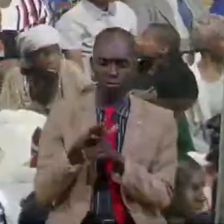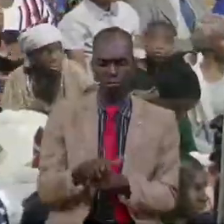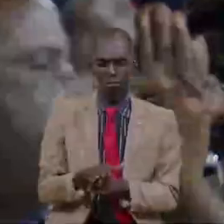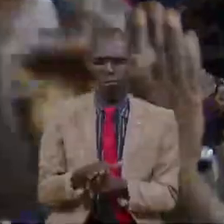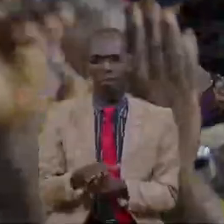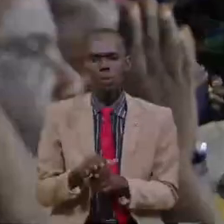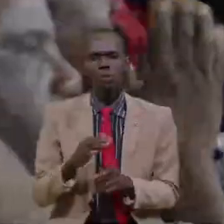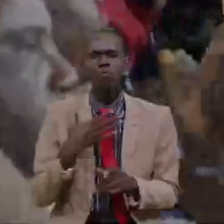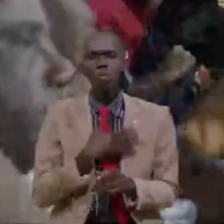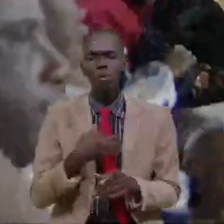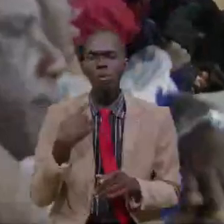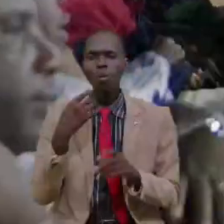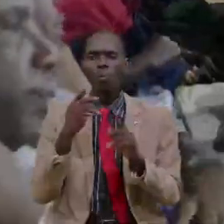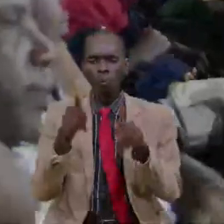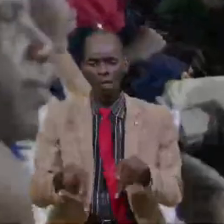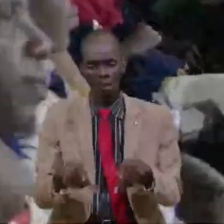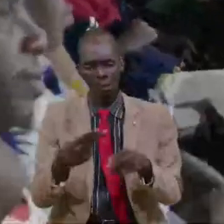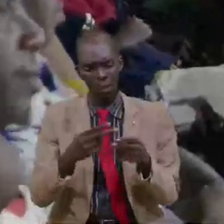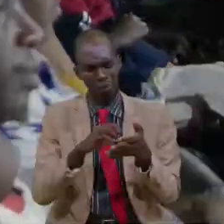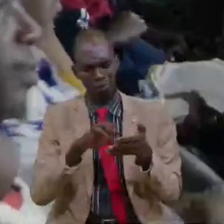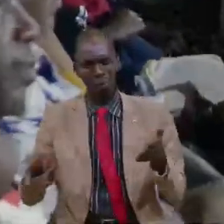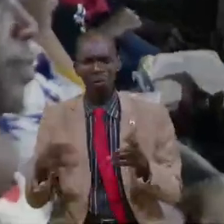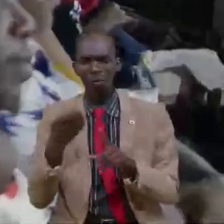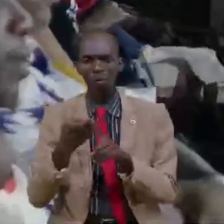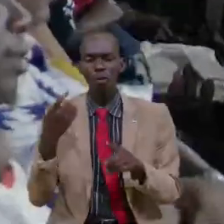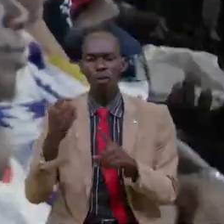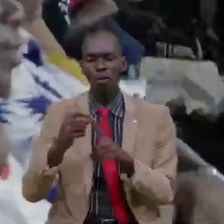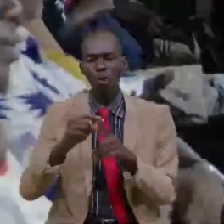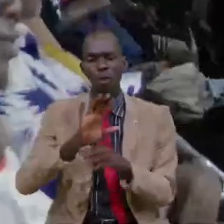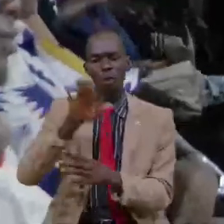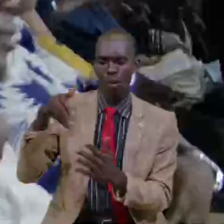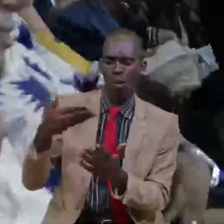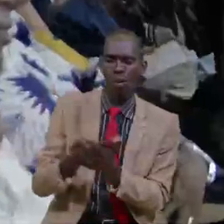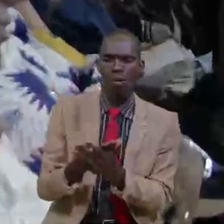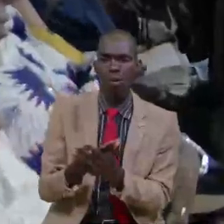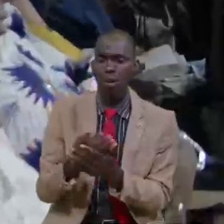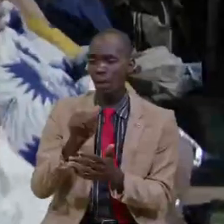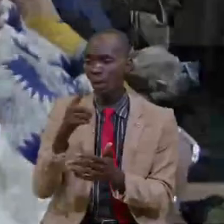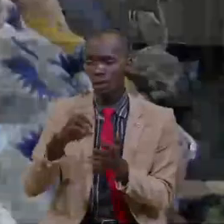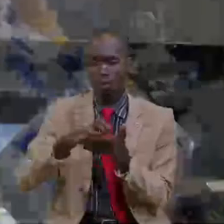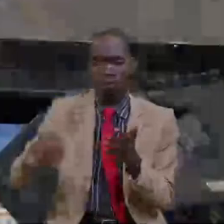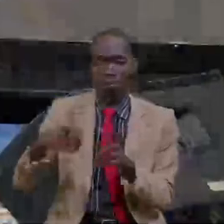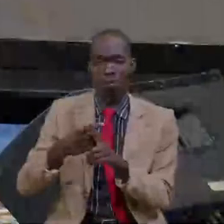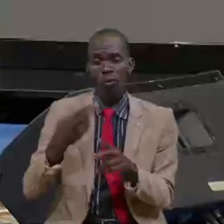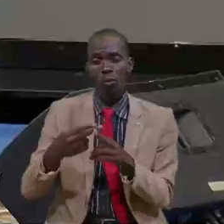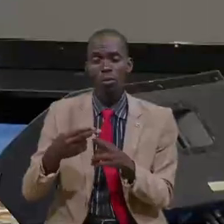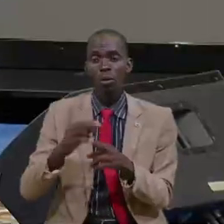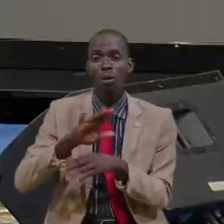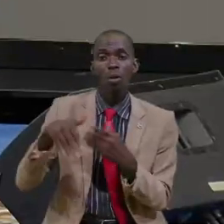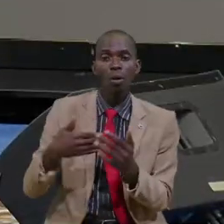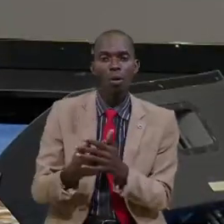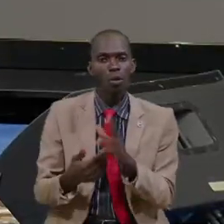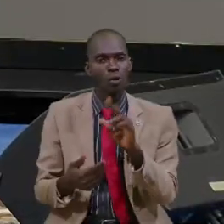Qui est exempté de tous là-bas? Qui est retranché de tous? Tout le monde est